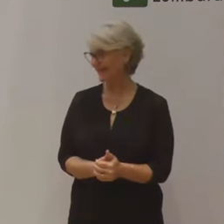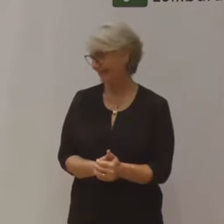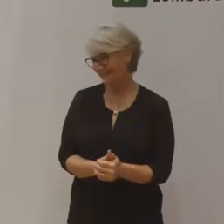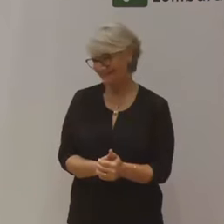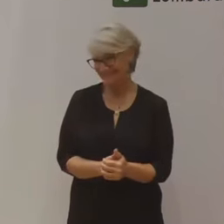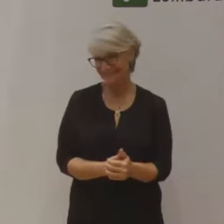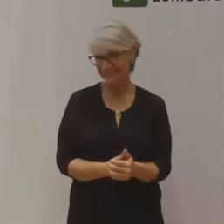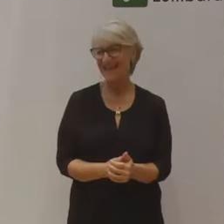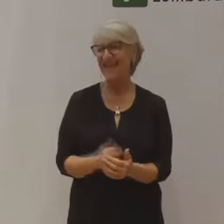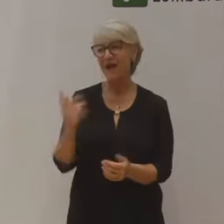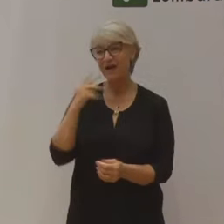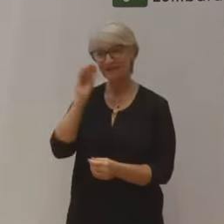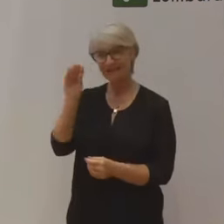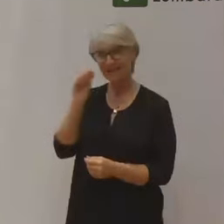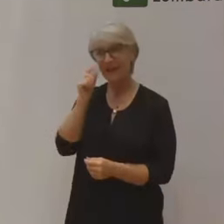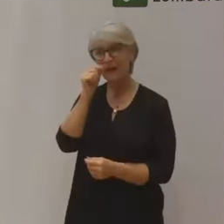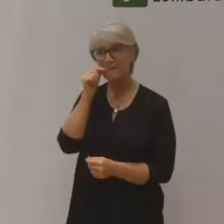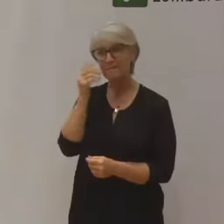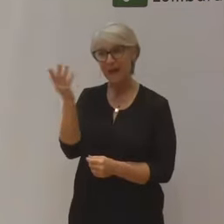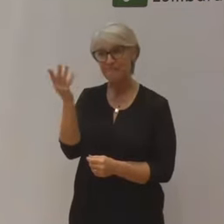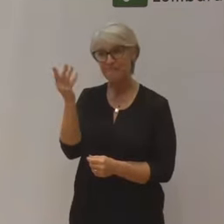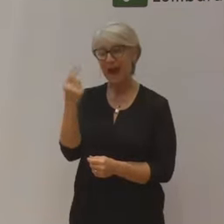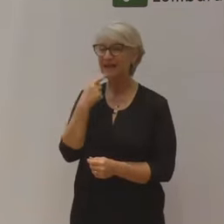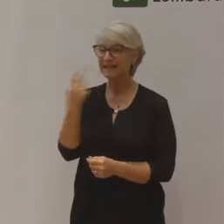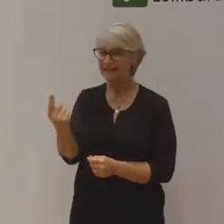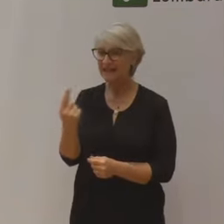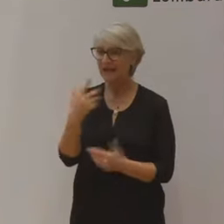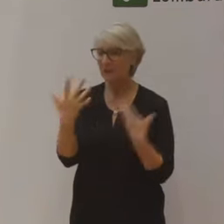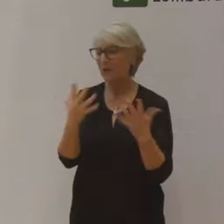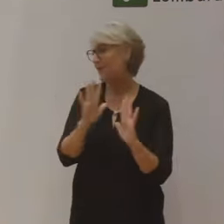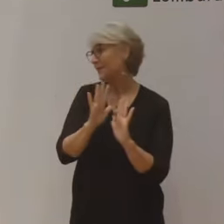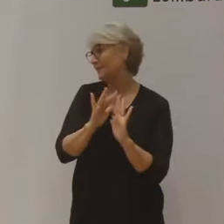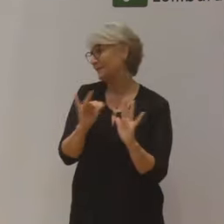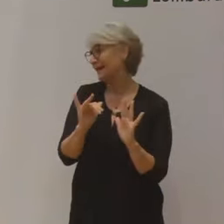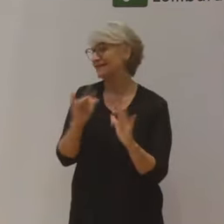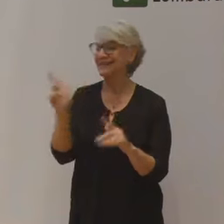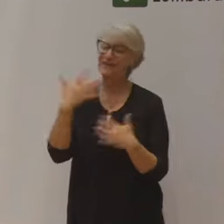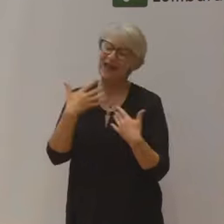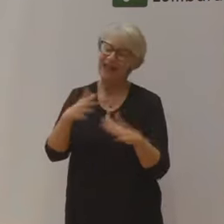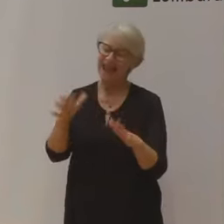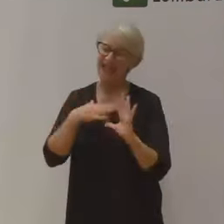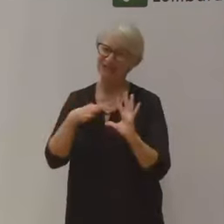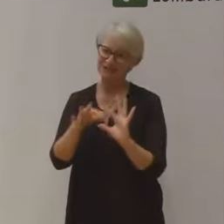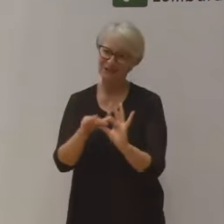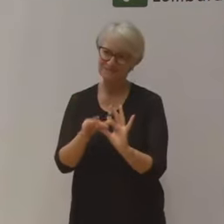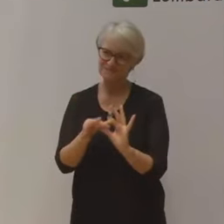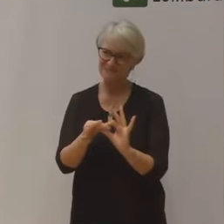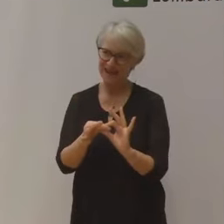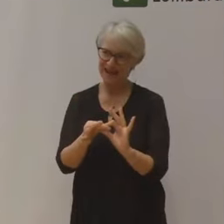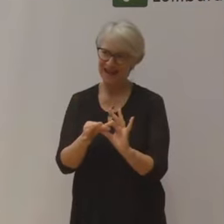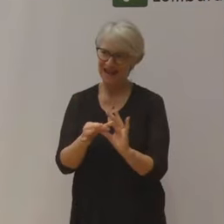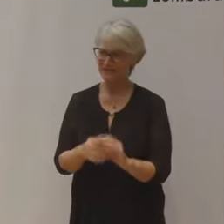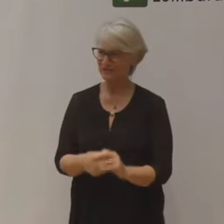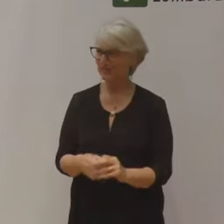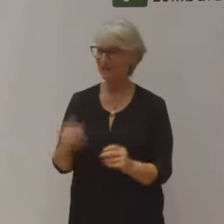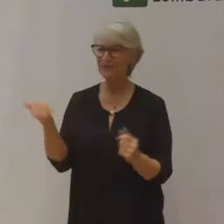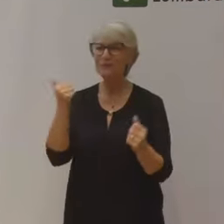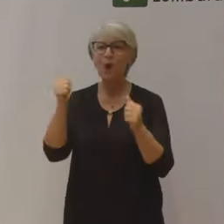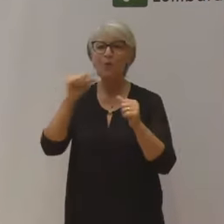Vuoi chiedere al papà di dirci una cosa al volo, poi basta, ti lasciamo andare. Sei una stella